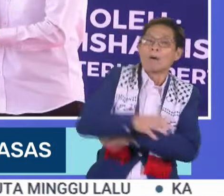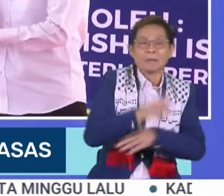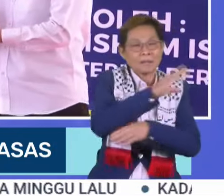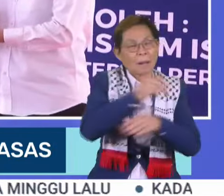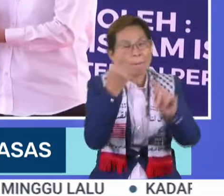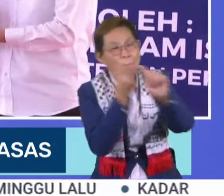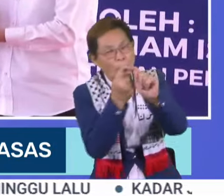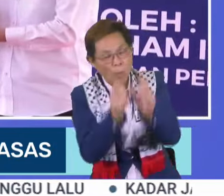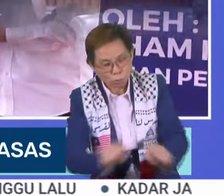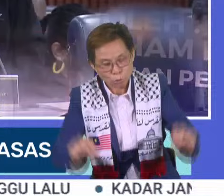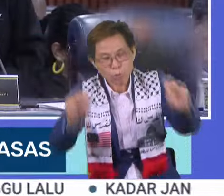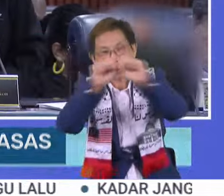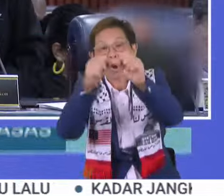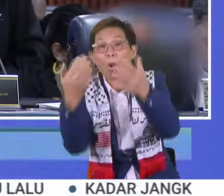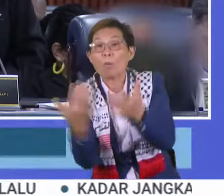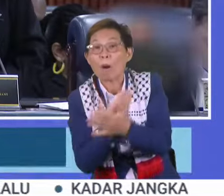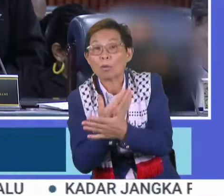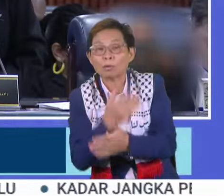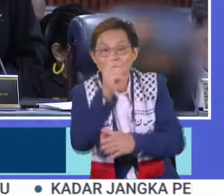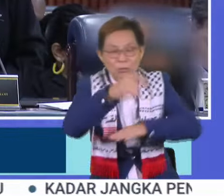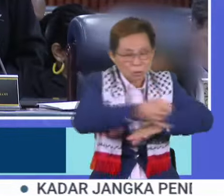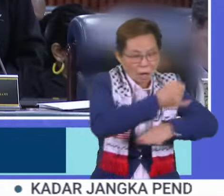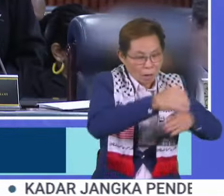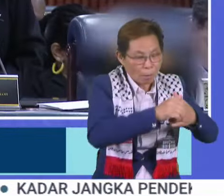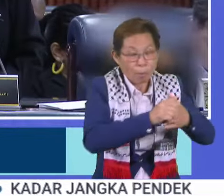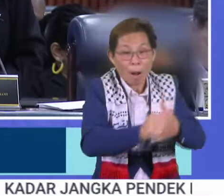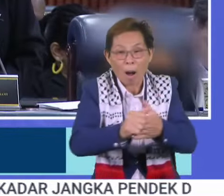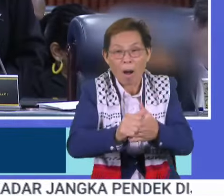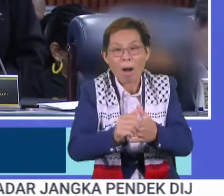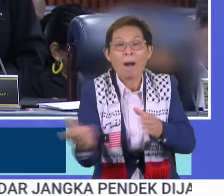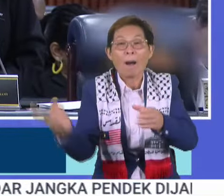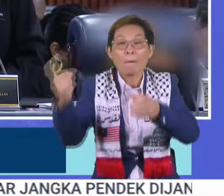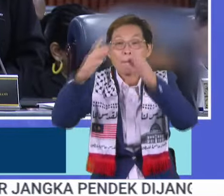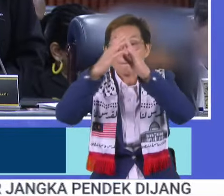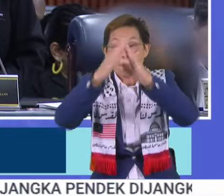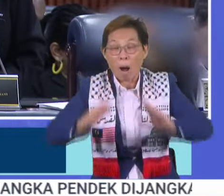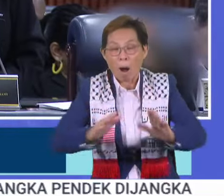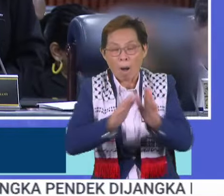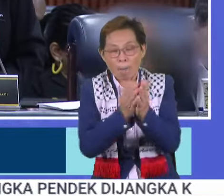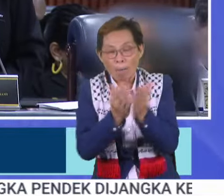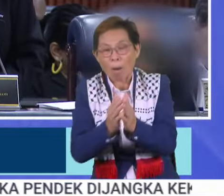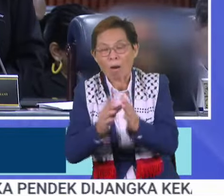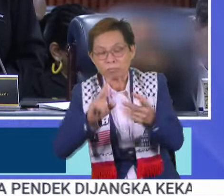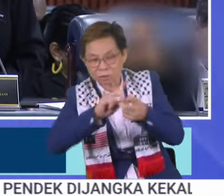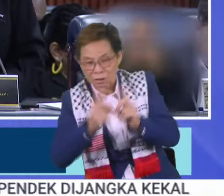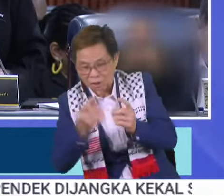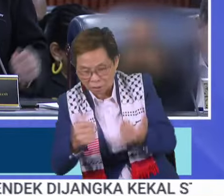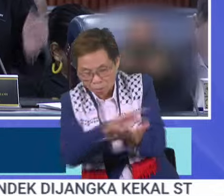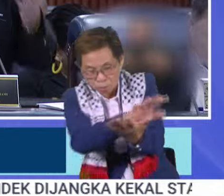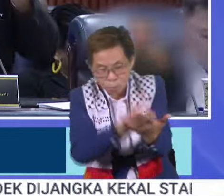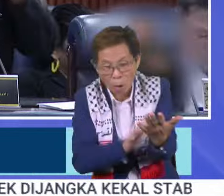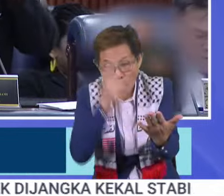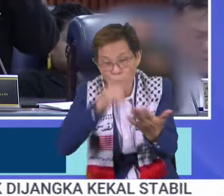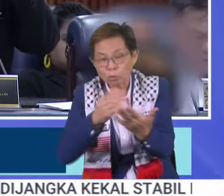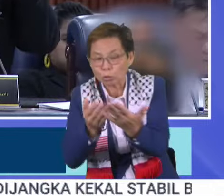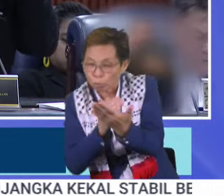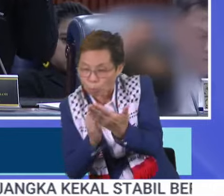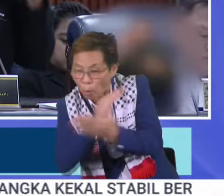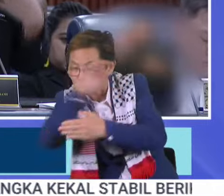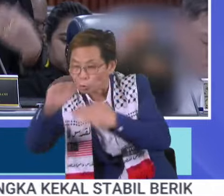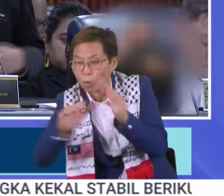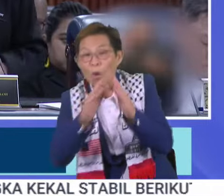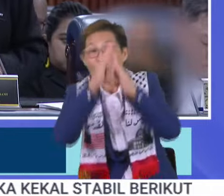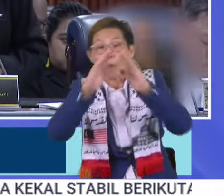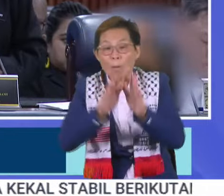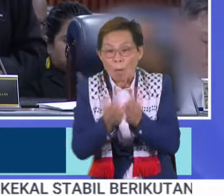baharu. Satu garis panduan berkaitan perpustakaan digital sedang dirangka. Ia sebagai rujukan oleh semua perpustakaan dalam